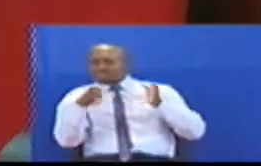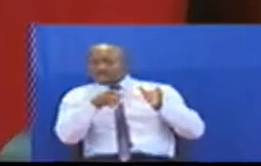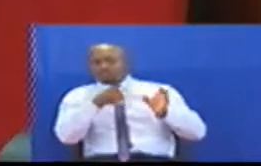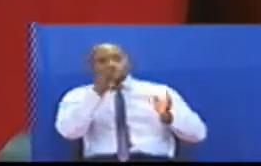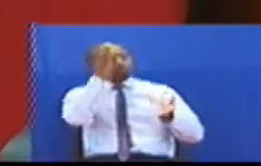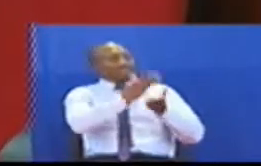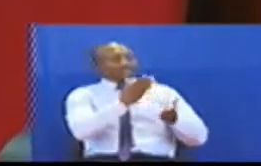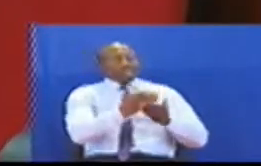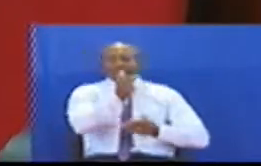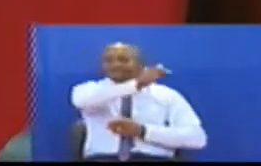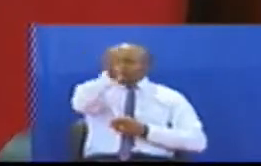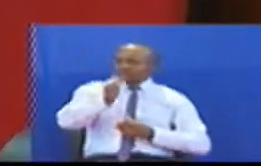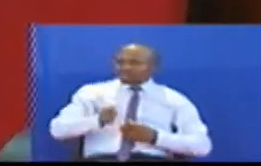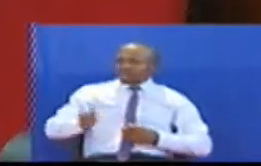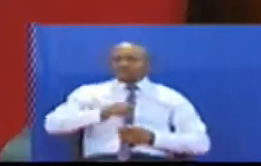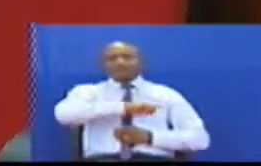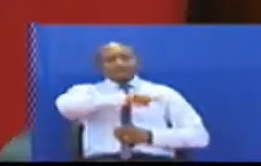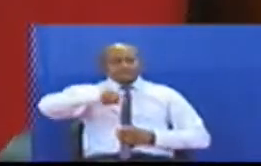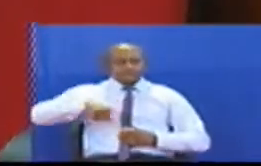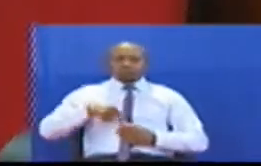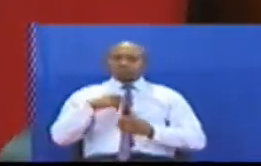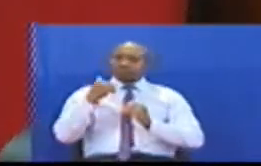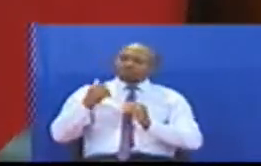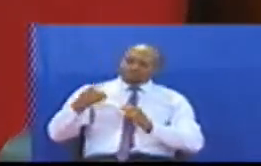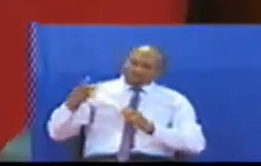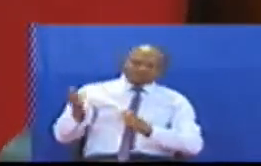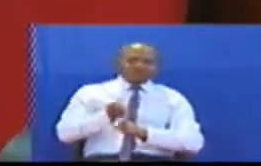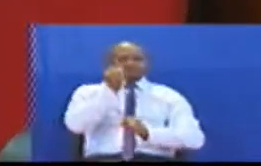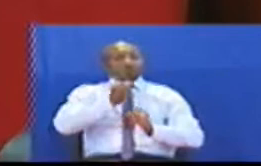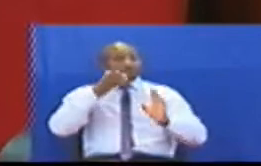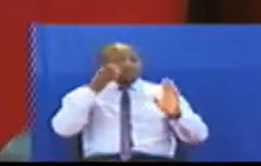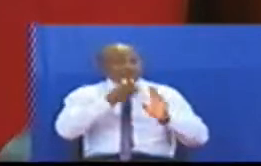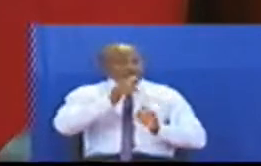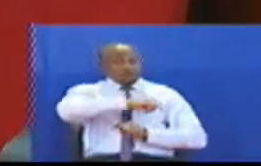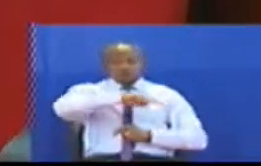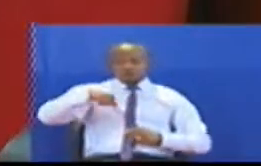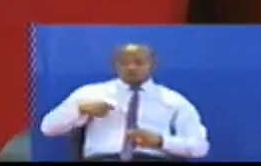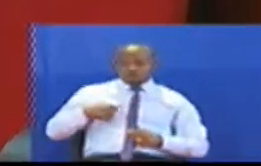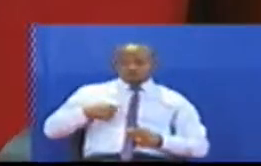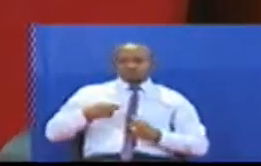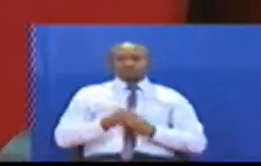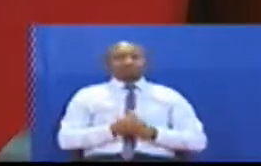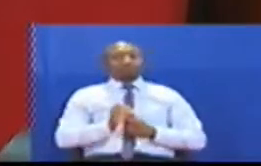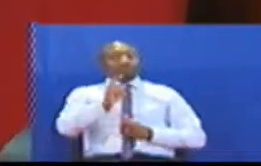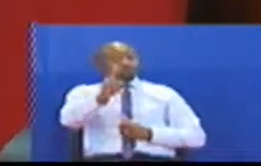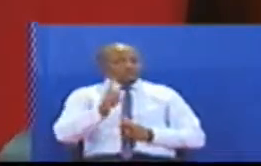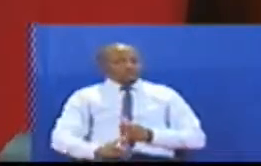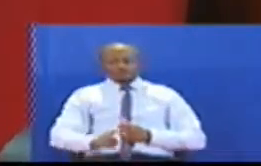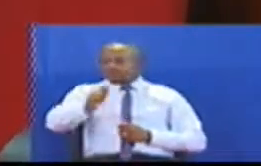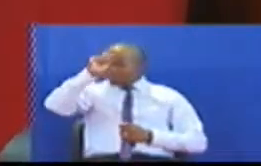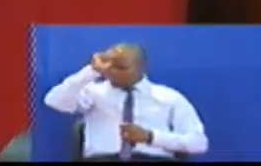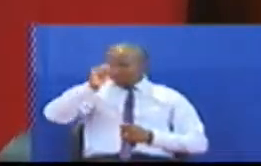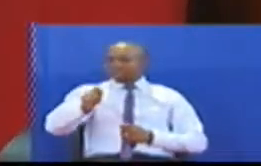kwamba Tanzania yetu inafikia ile azma ambayo wamejiwekea. Kwa hiyo Mheshimiwa